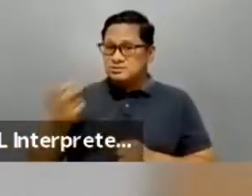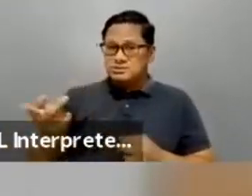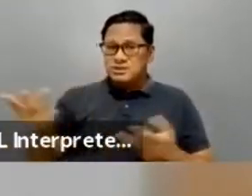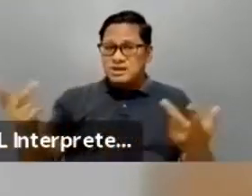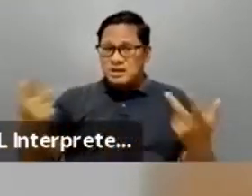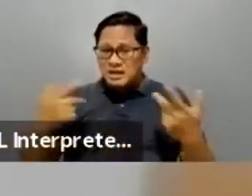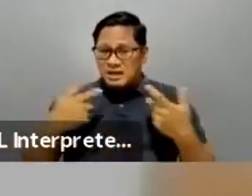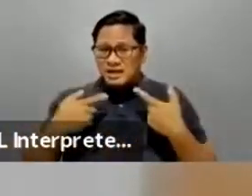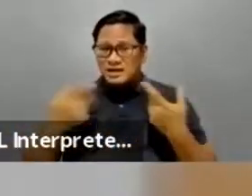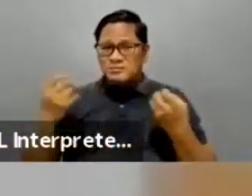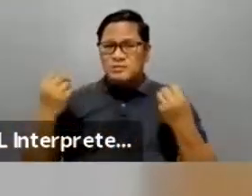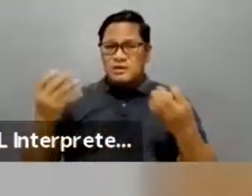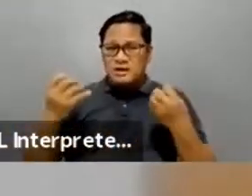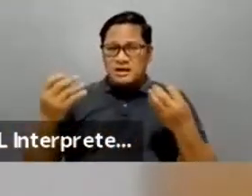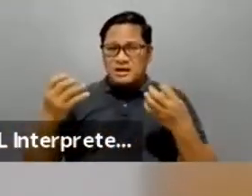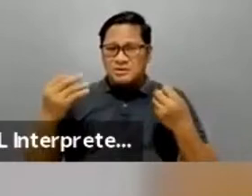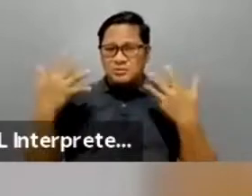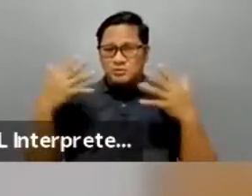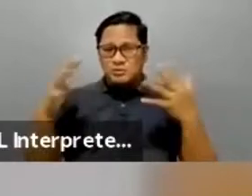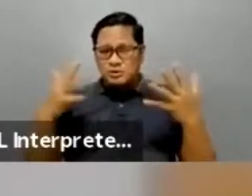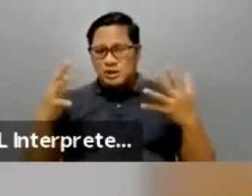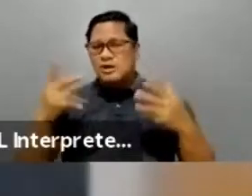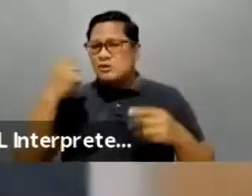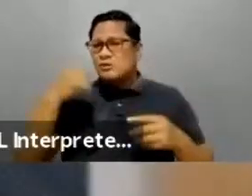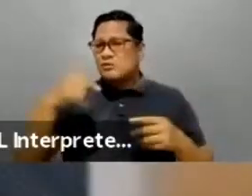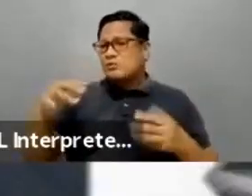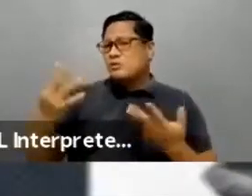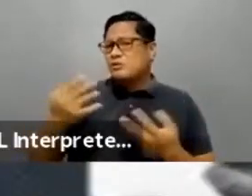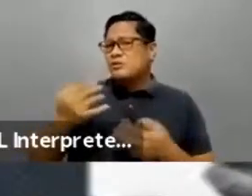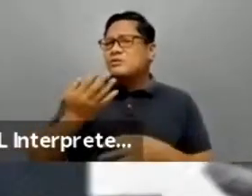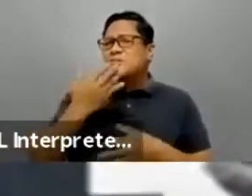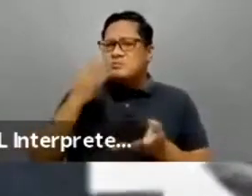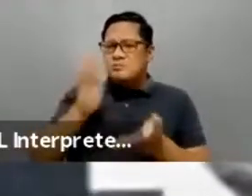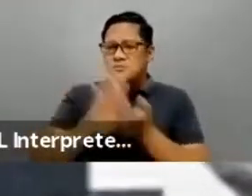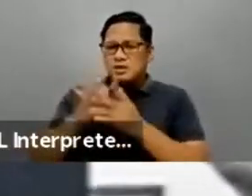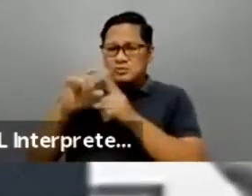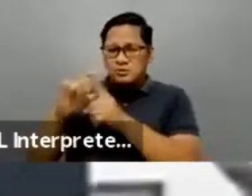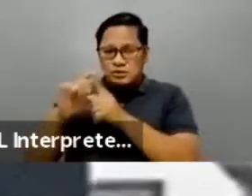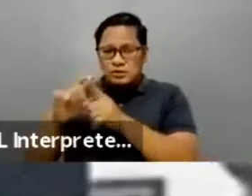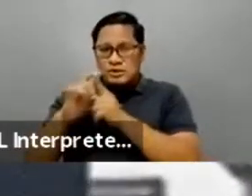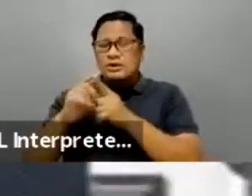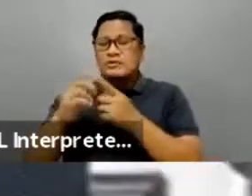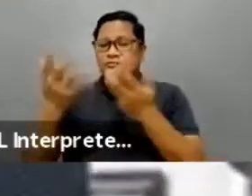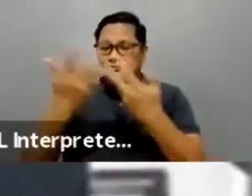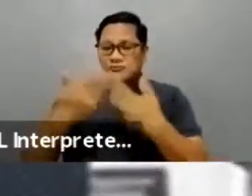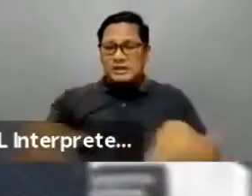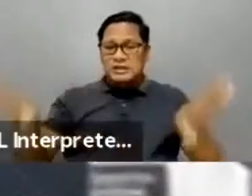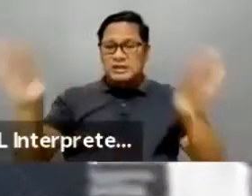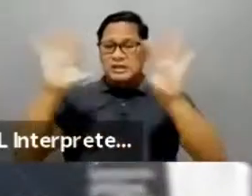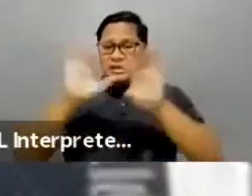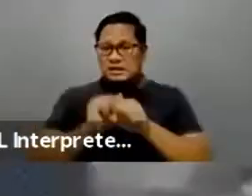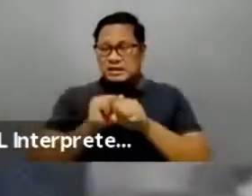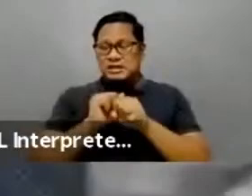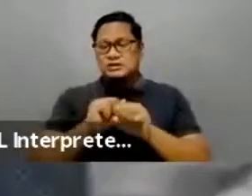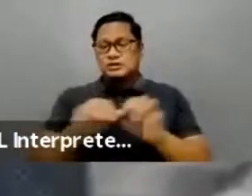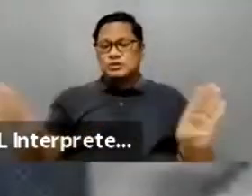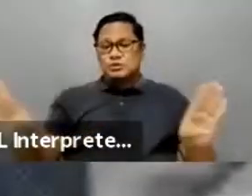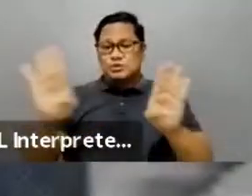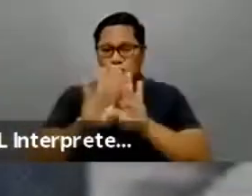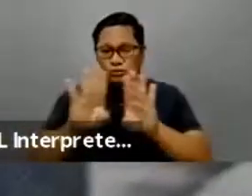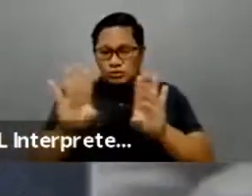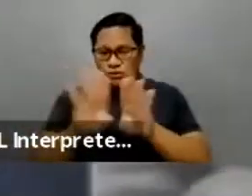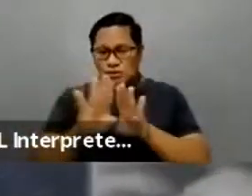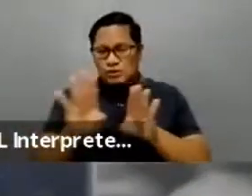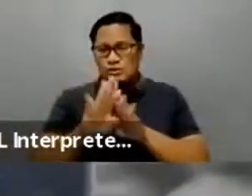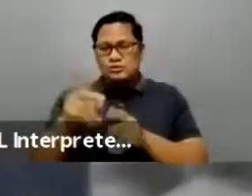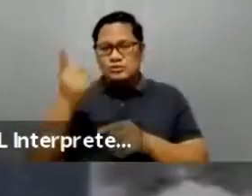pinapalakpakan pa itong pagmumura matapos ipasara ang istasyon at media na